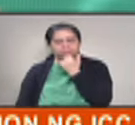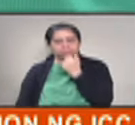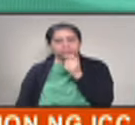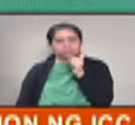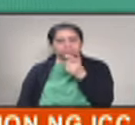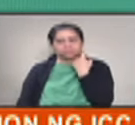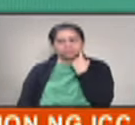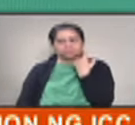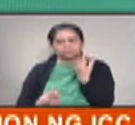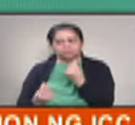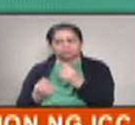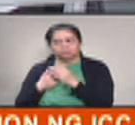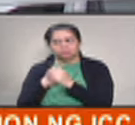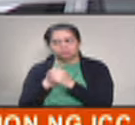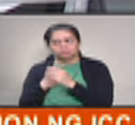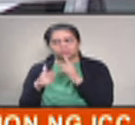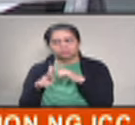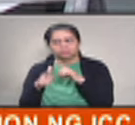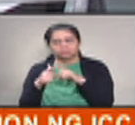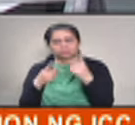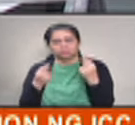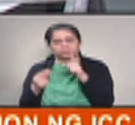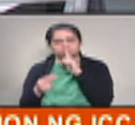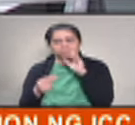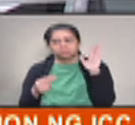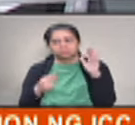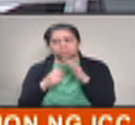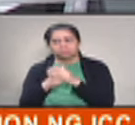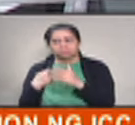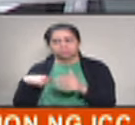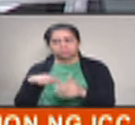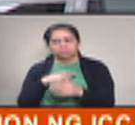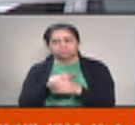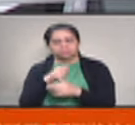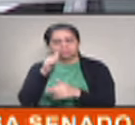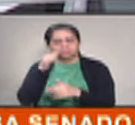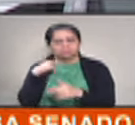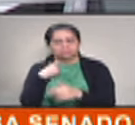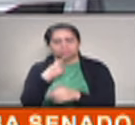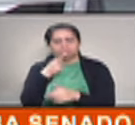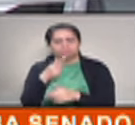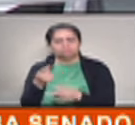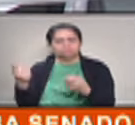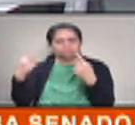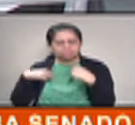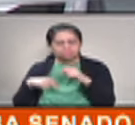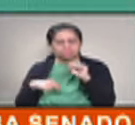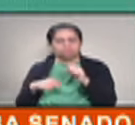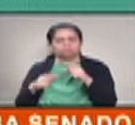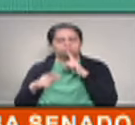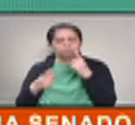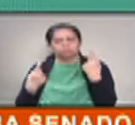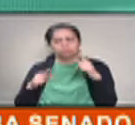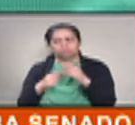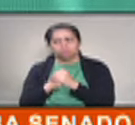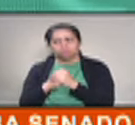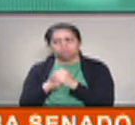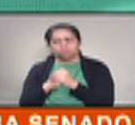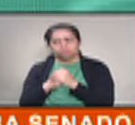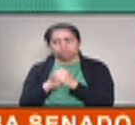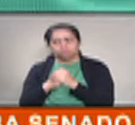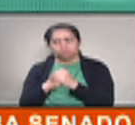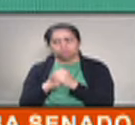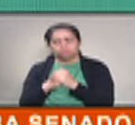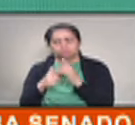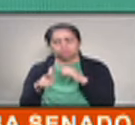which you just did. Opo. And then, tumupad po kayo sa inyong pangako sa amin. Yesterday, you said na pupunta kayo at pumunta nga kayo rito. Salamat po.